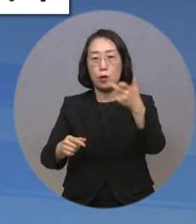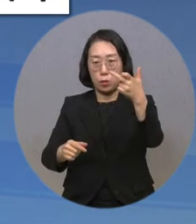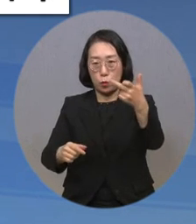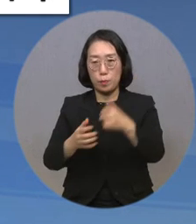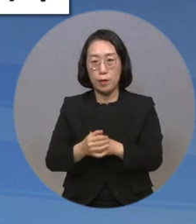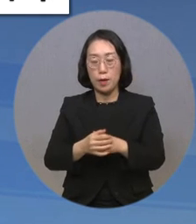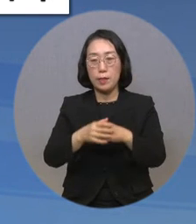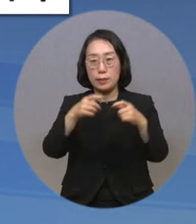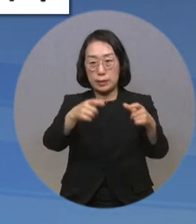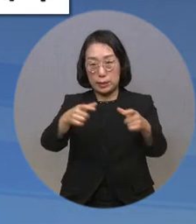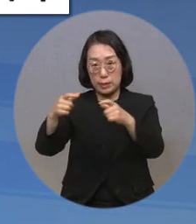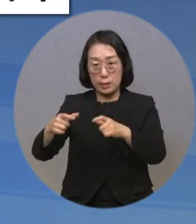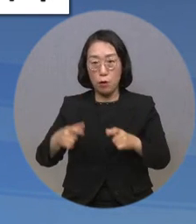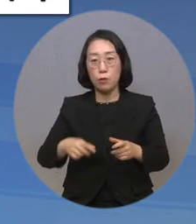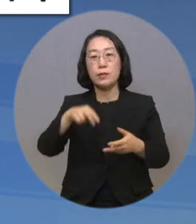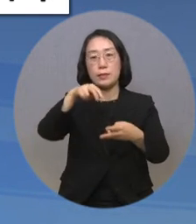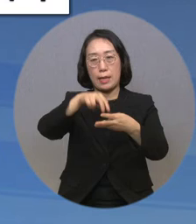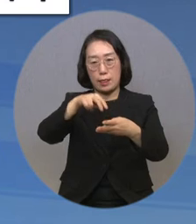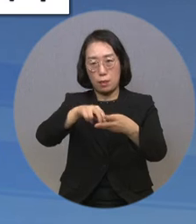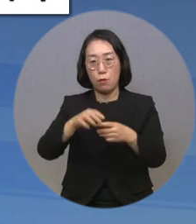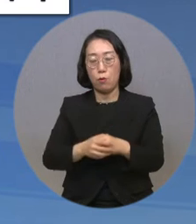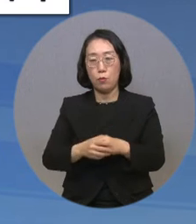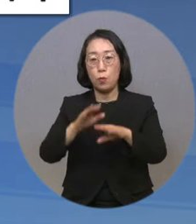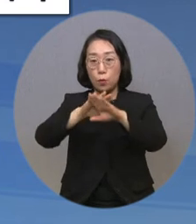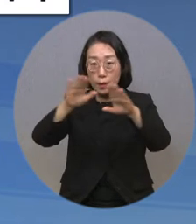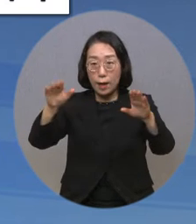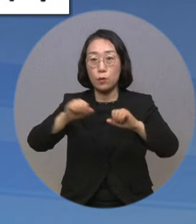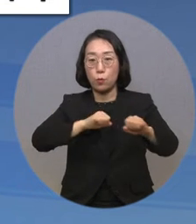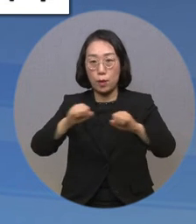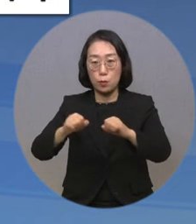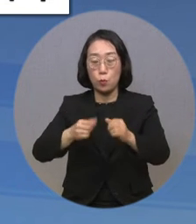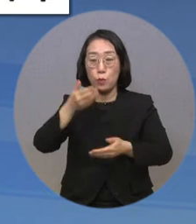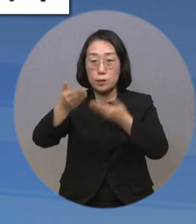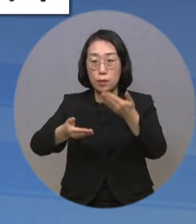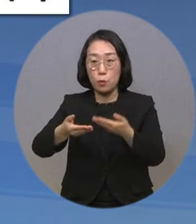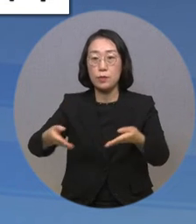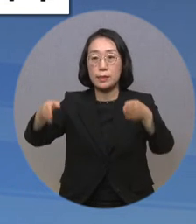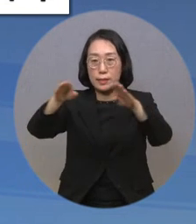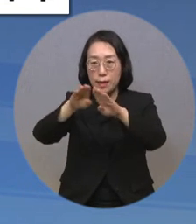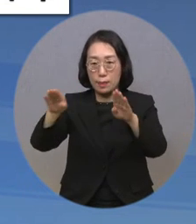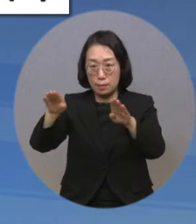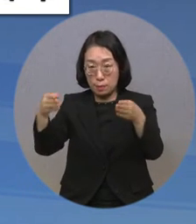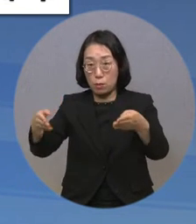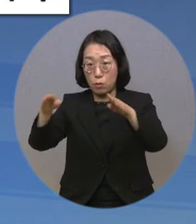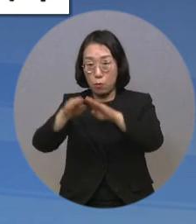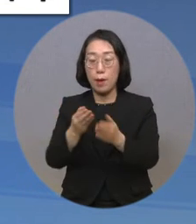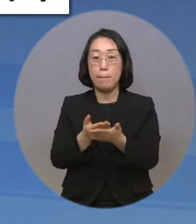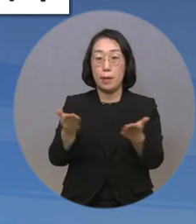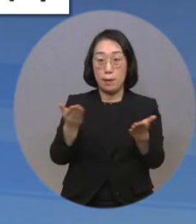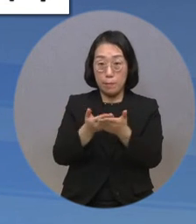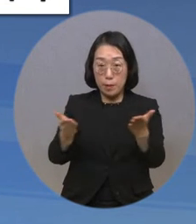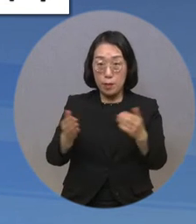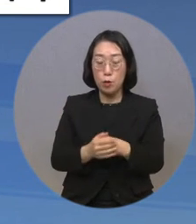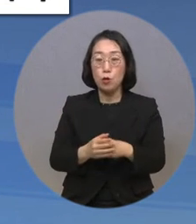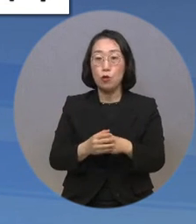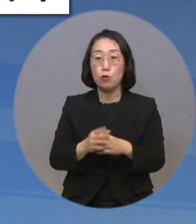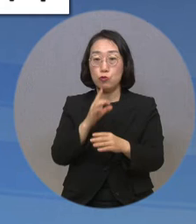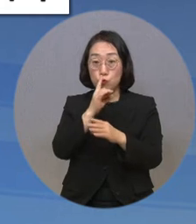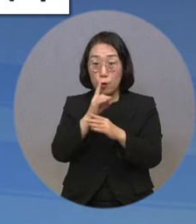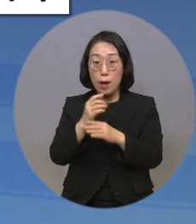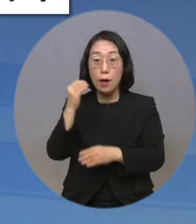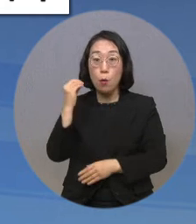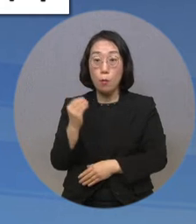지역 발달장애인 지역센터와 주간활동서비스 제공기관에 배포될 예정이며 중앙발달센터